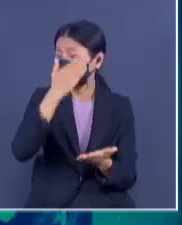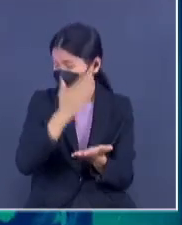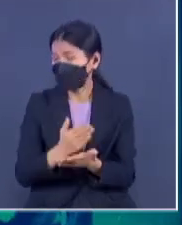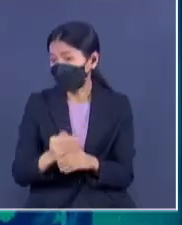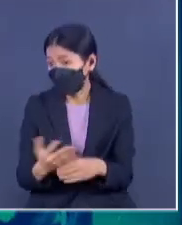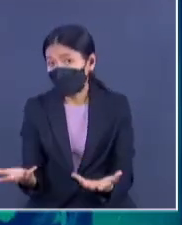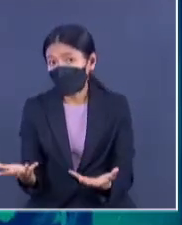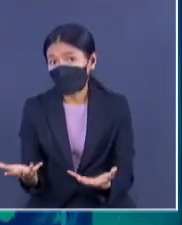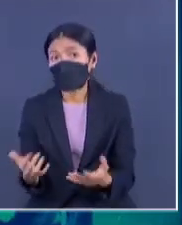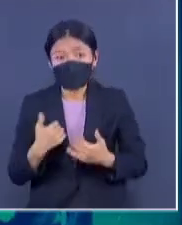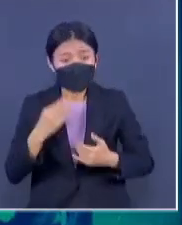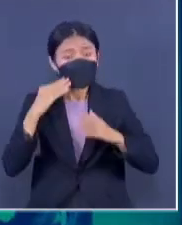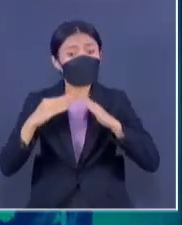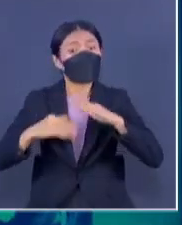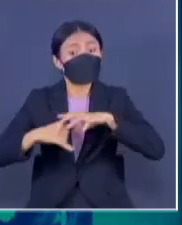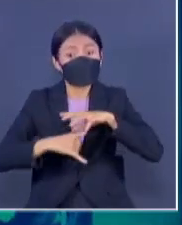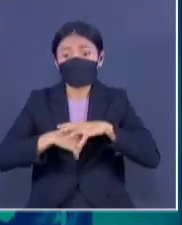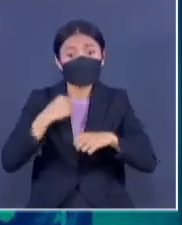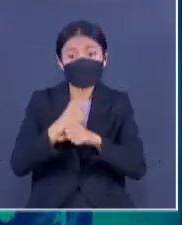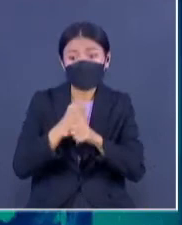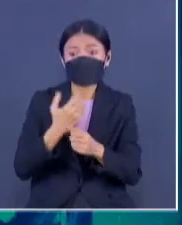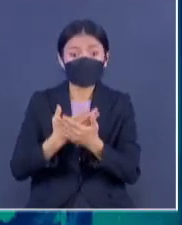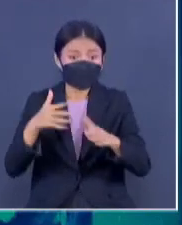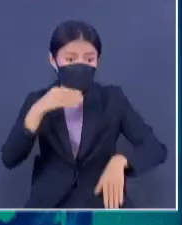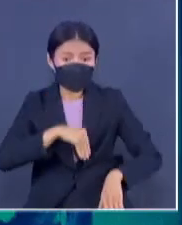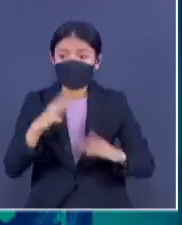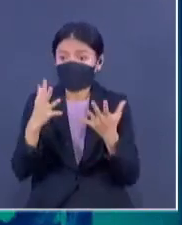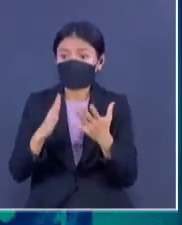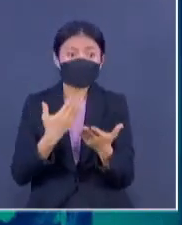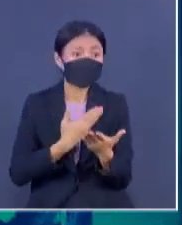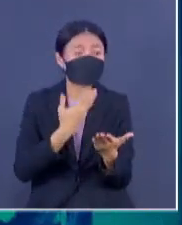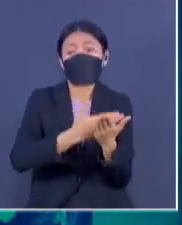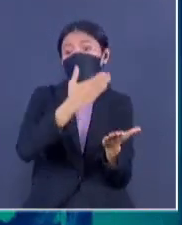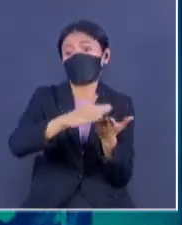สร้างรายได้ได้แล้วจะเดินหน้าต่อไปในชีวิตยังไง แย่นะฮะ